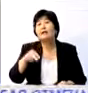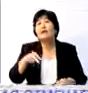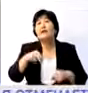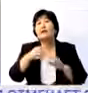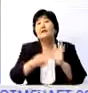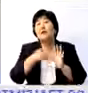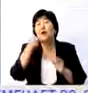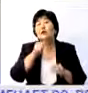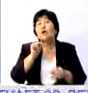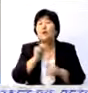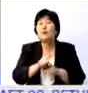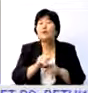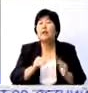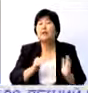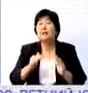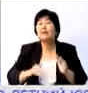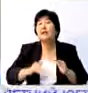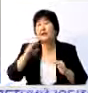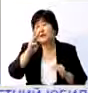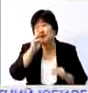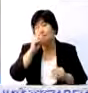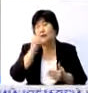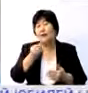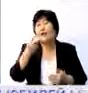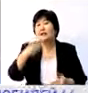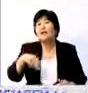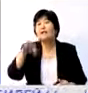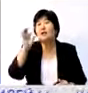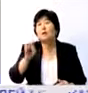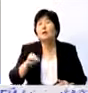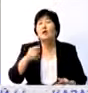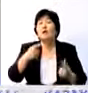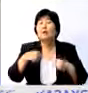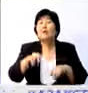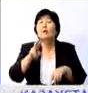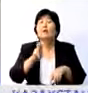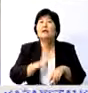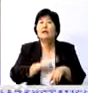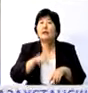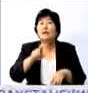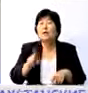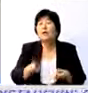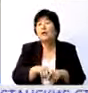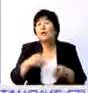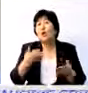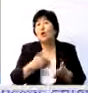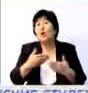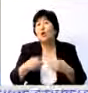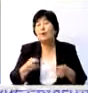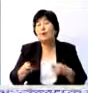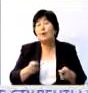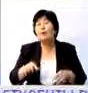2019 года поручено поэтапно повысить заработную плату на 20% участковым медработникам, внедрившим новые подходы